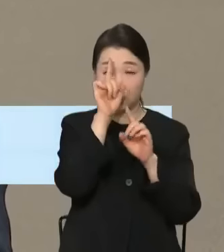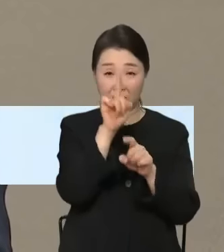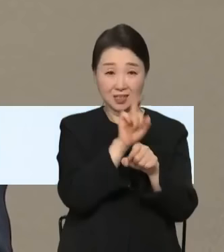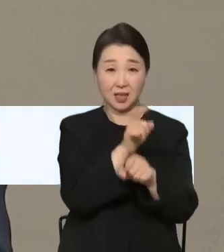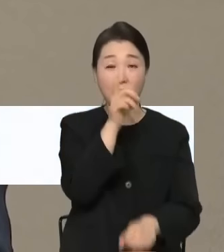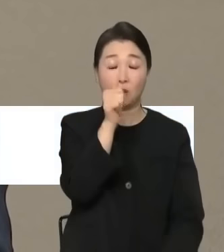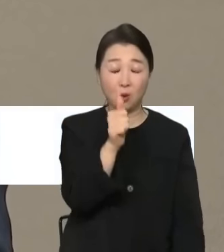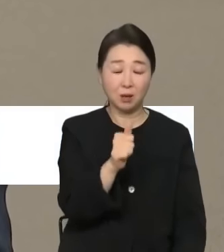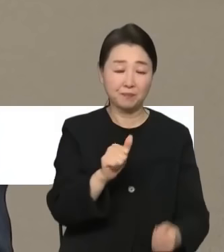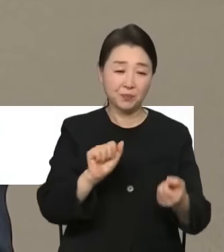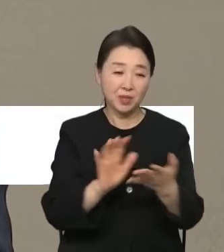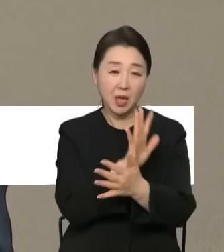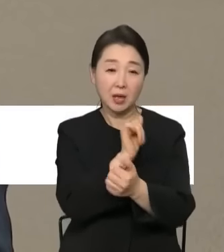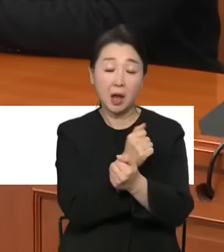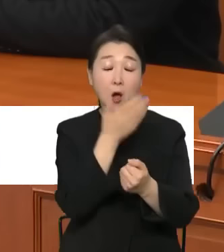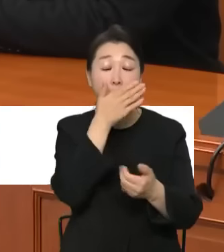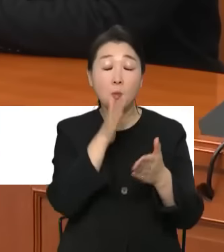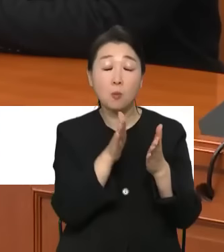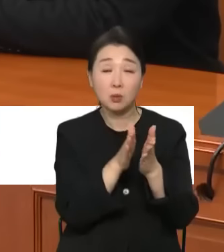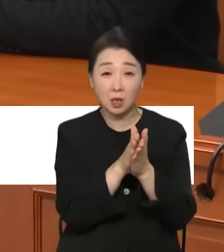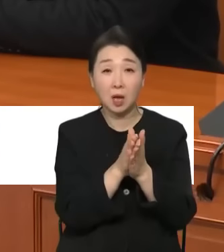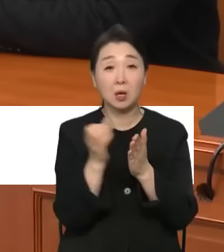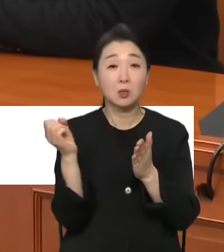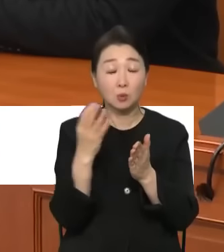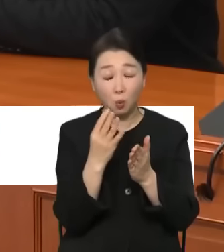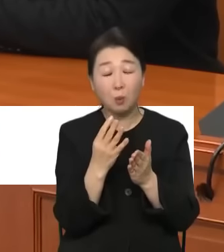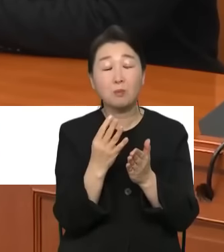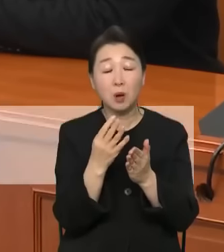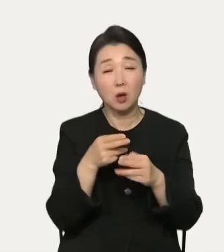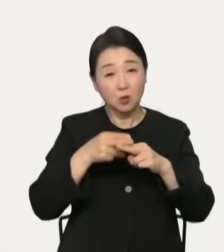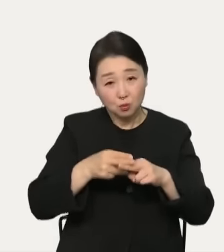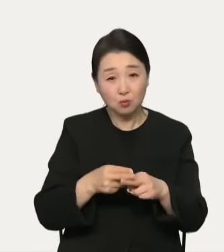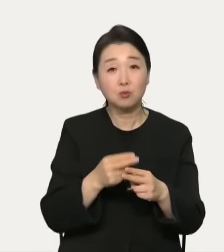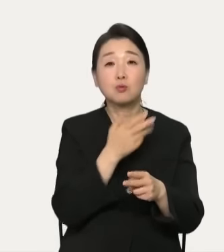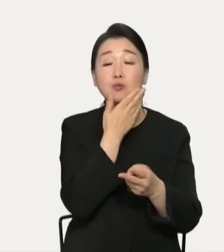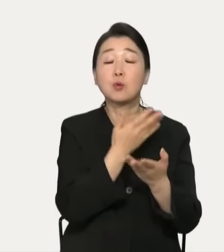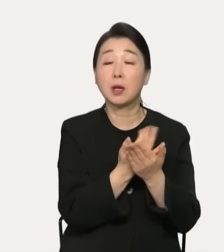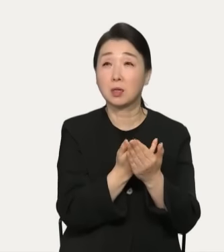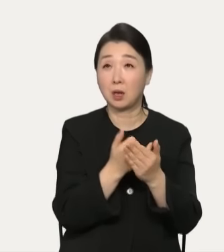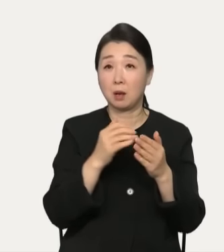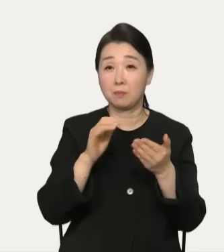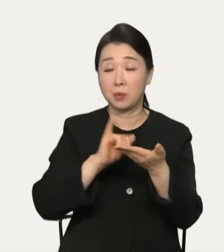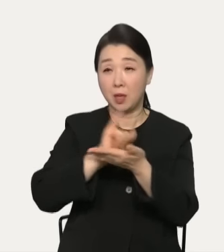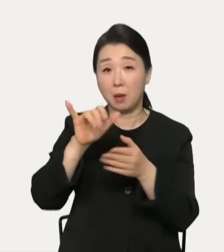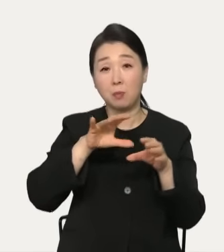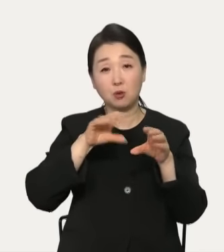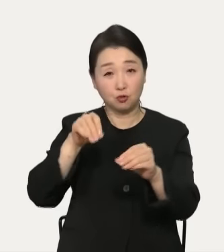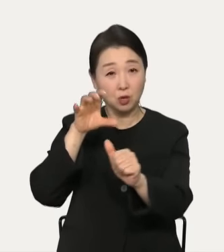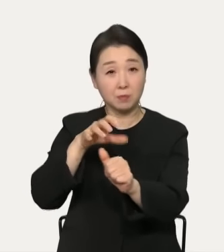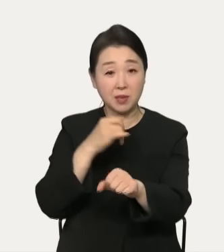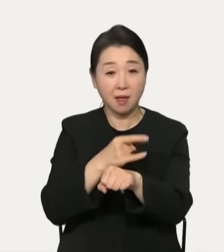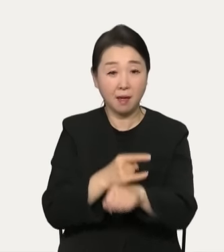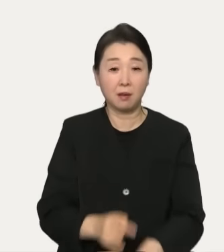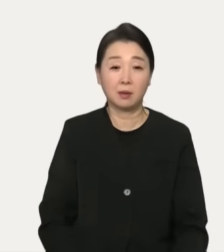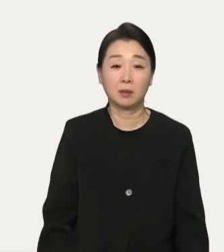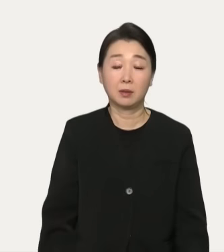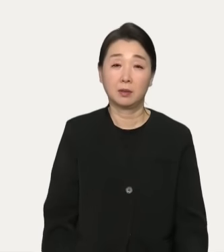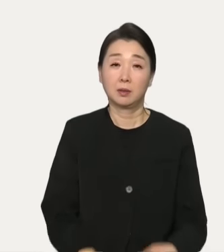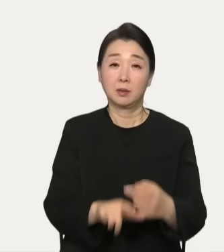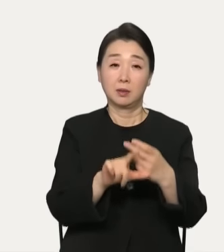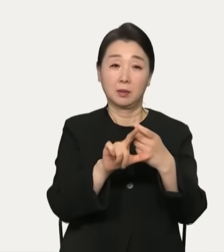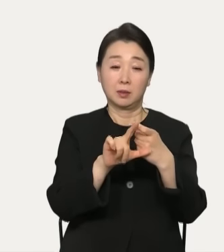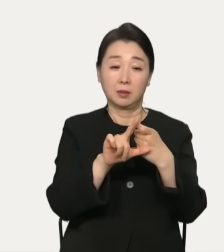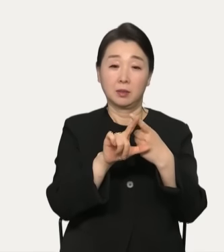공모자이자 주범 이라며 출급 금지를 요청했습니다 당 관계자는 일단 10일 탄핵 표부터 피한 뒤 수사